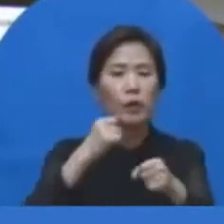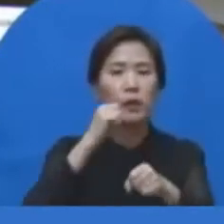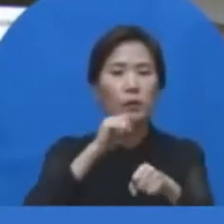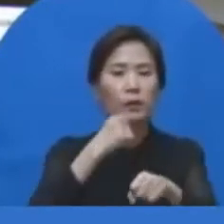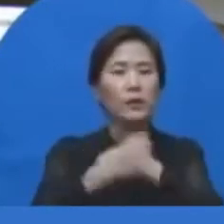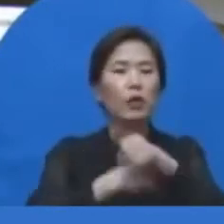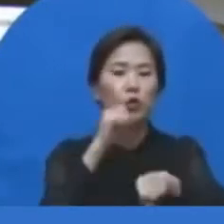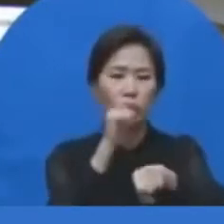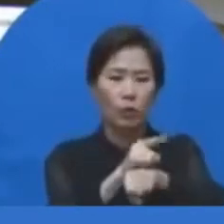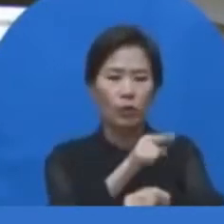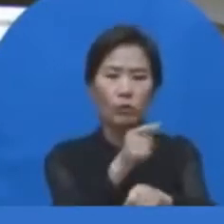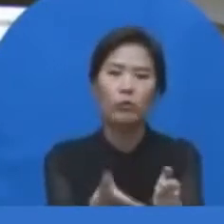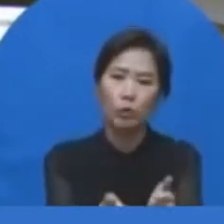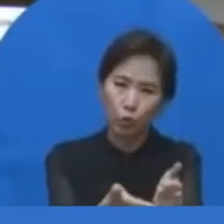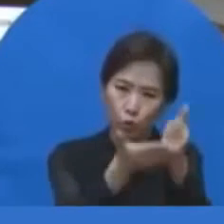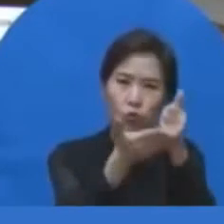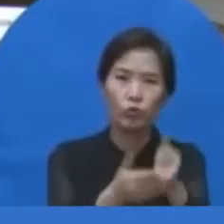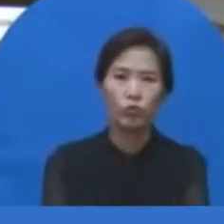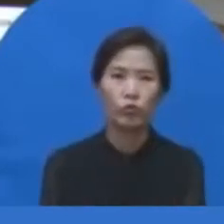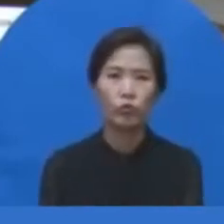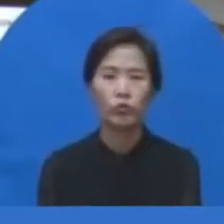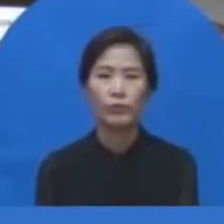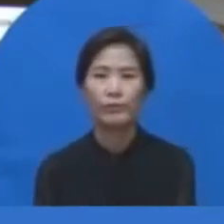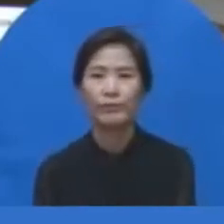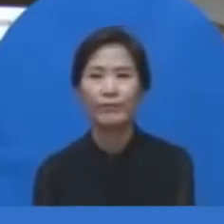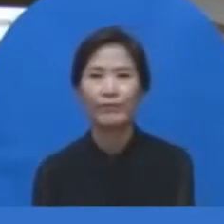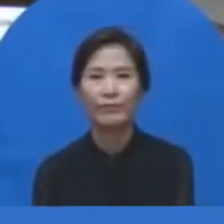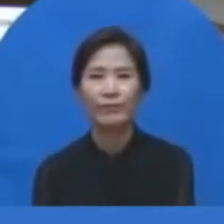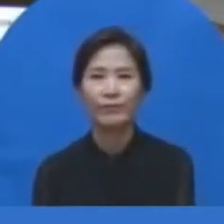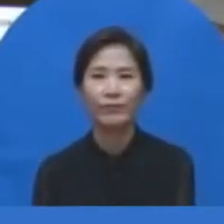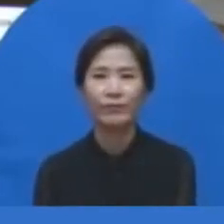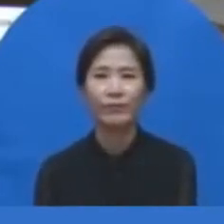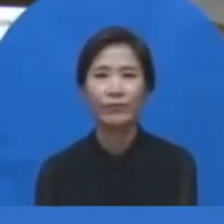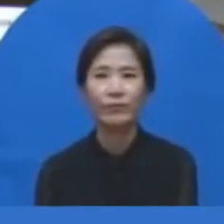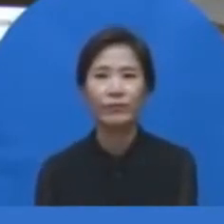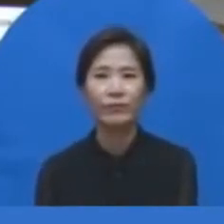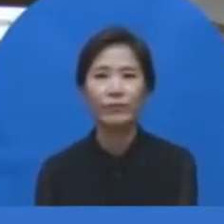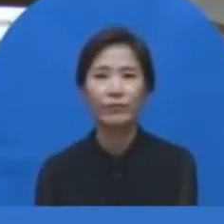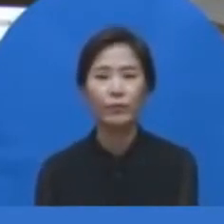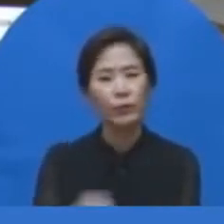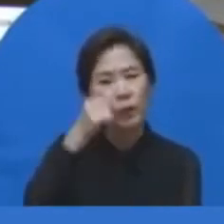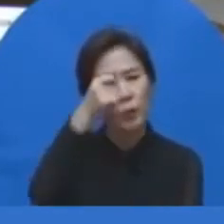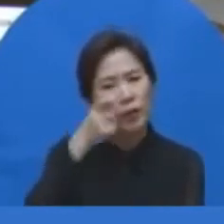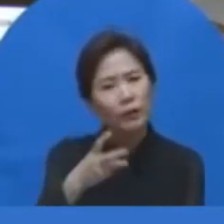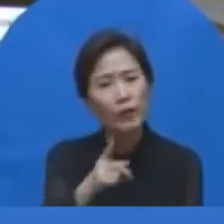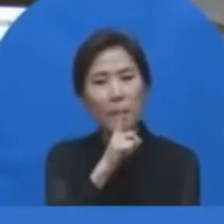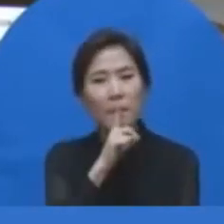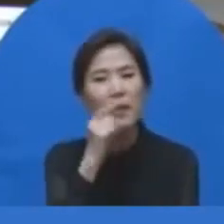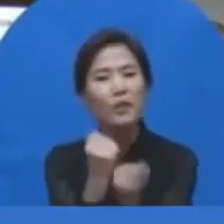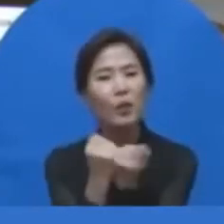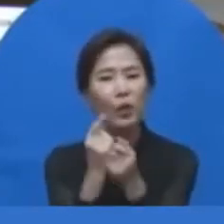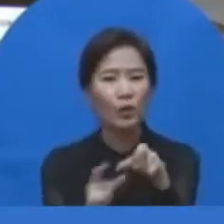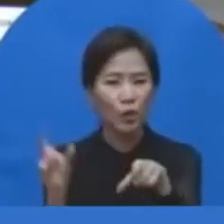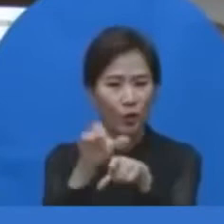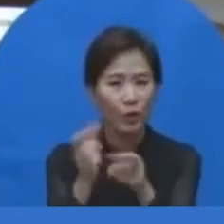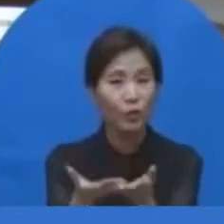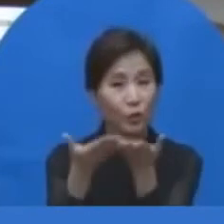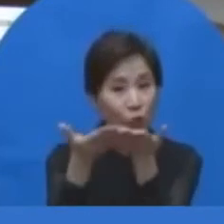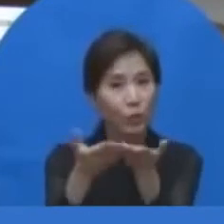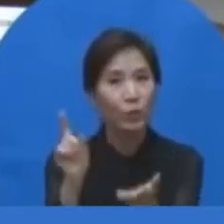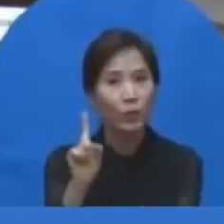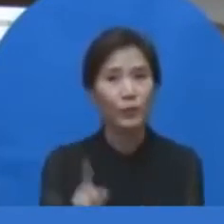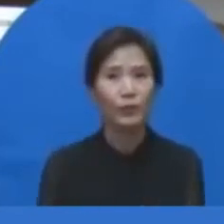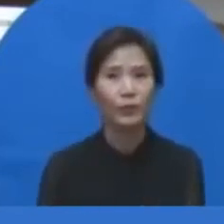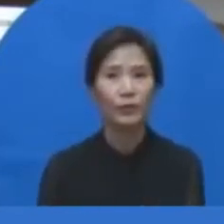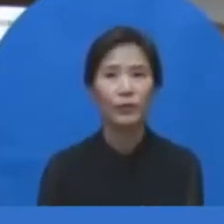방향으로 하고 있다는 점을 참고로 말씀드리겠습니다. 몇 가지 첨언을 드리면 이렇습니다. 하도 익숙해서 다